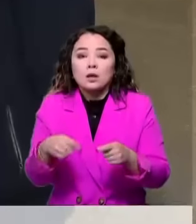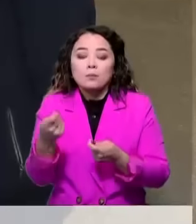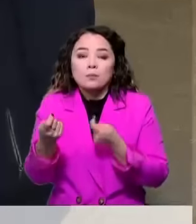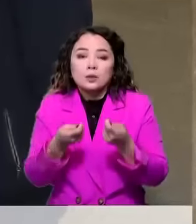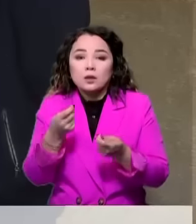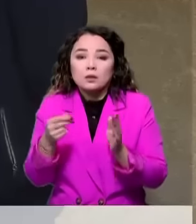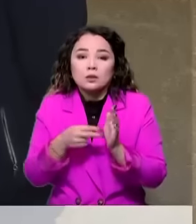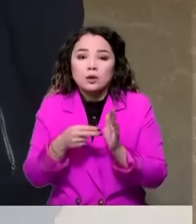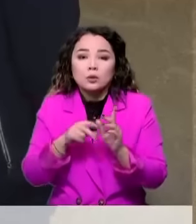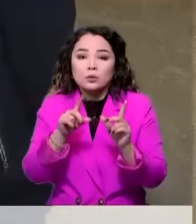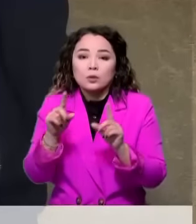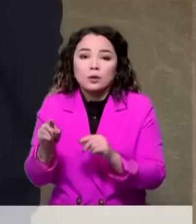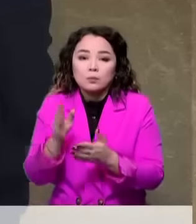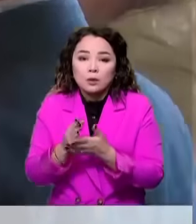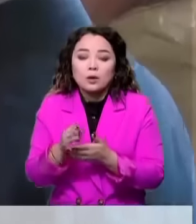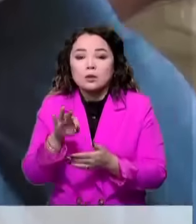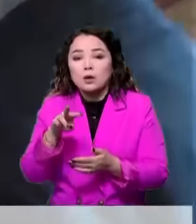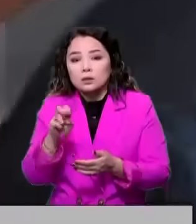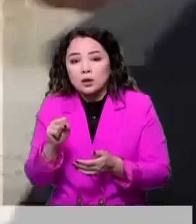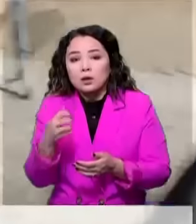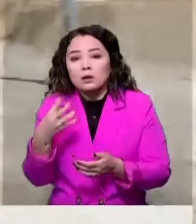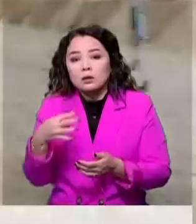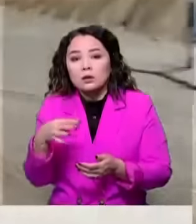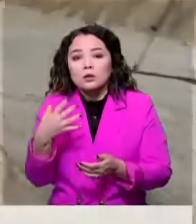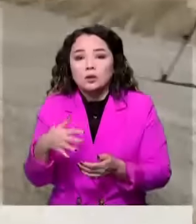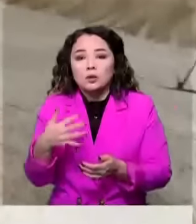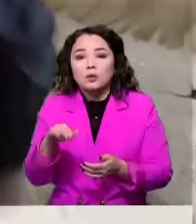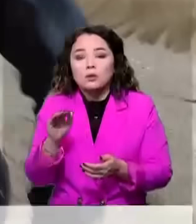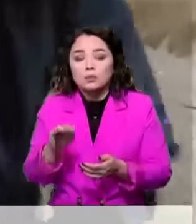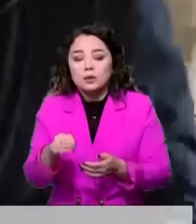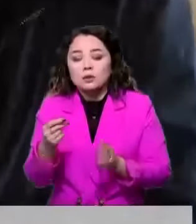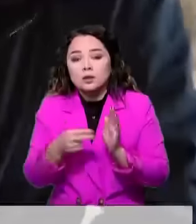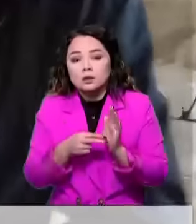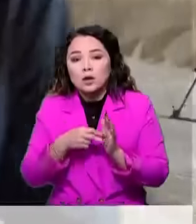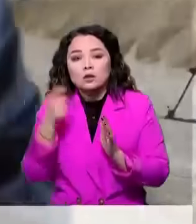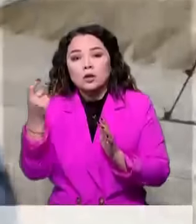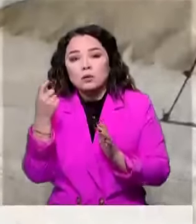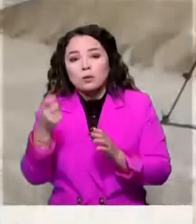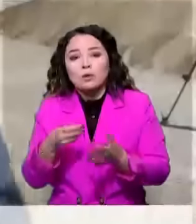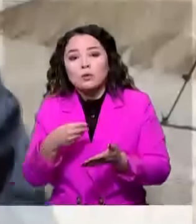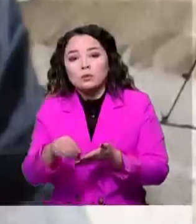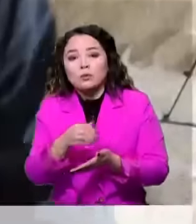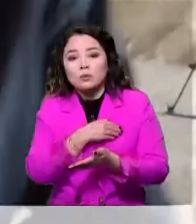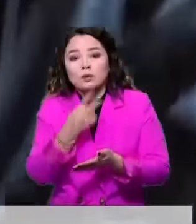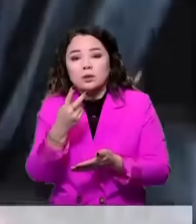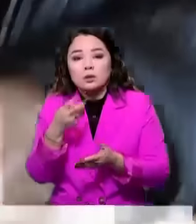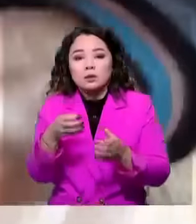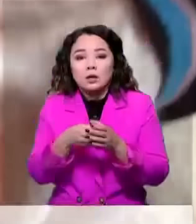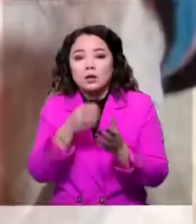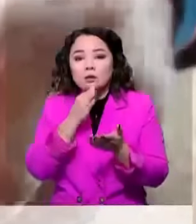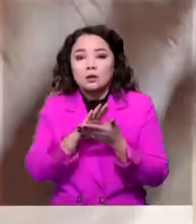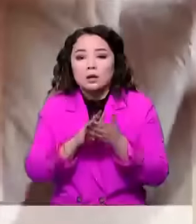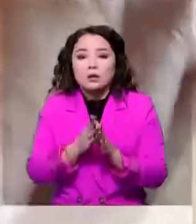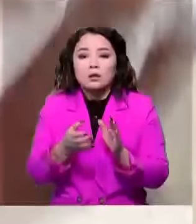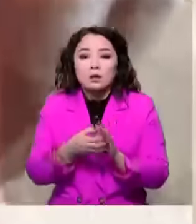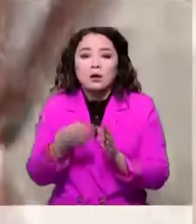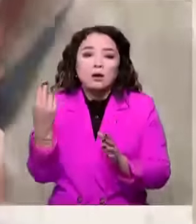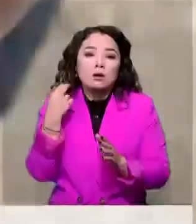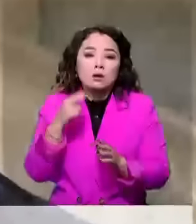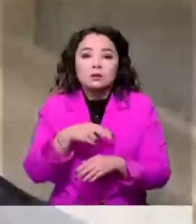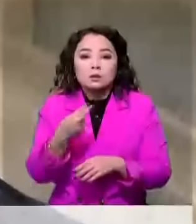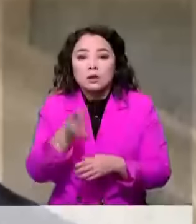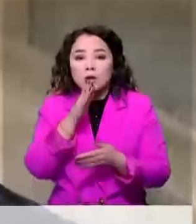бидайдың бағасы төмендеп кетті. Тоннасы қазір 40-50 мың теңге дейді шаруалар. Оның өзін алушы некен саяқ. Сондықтан олар қарызды